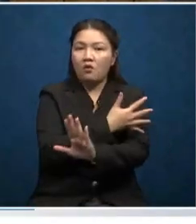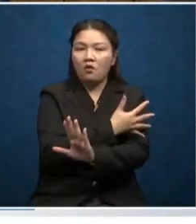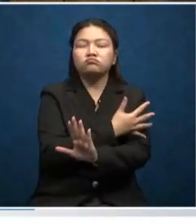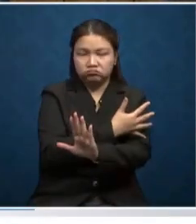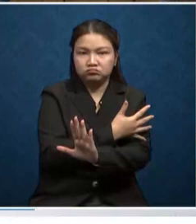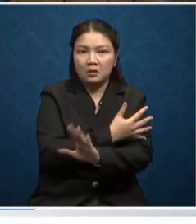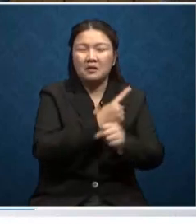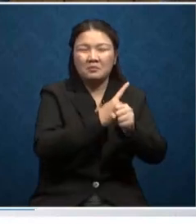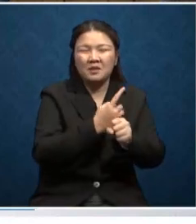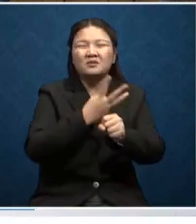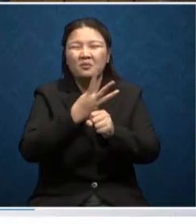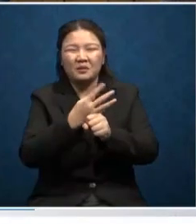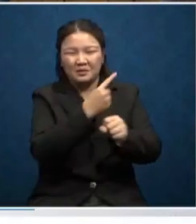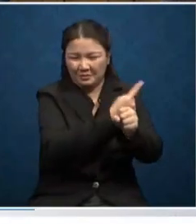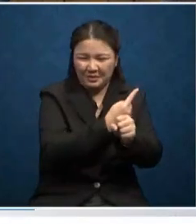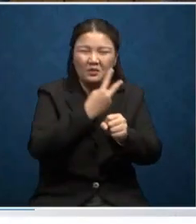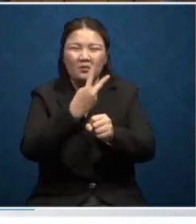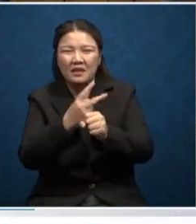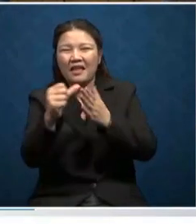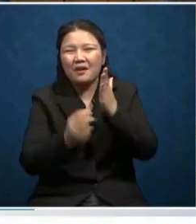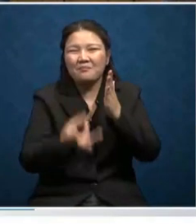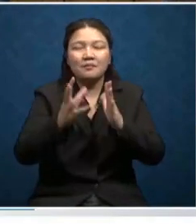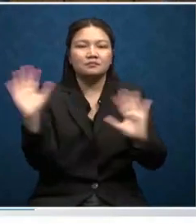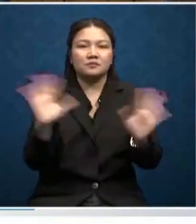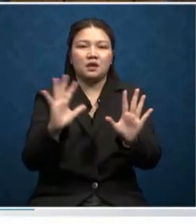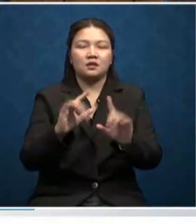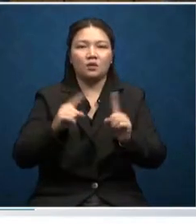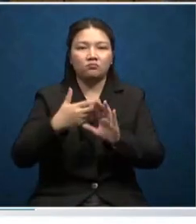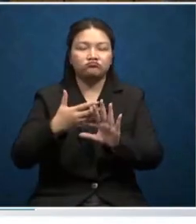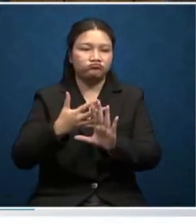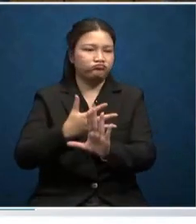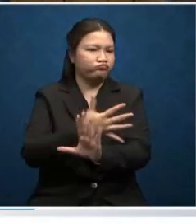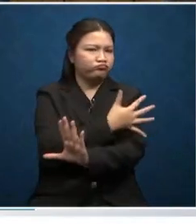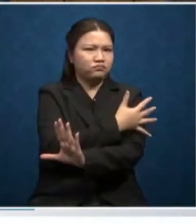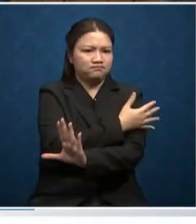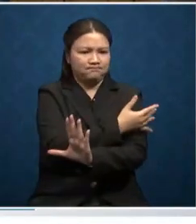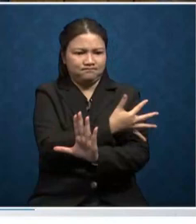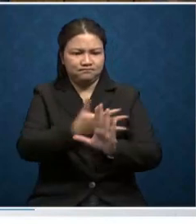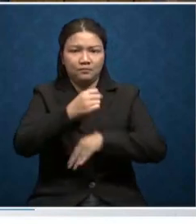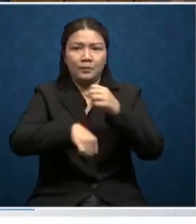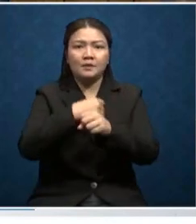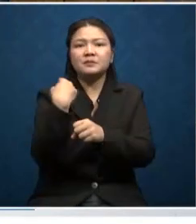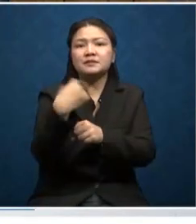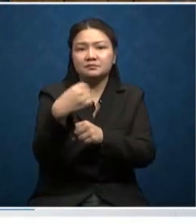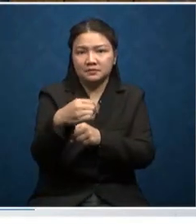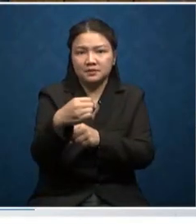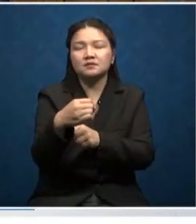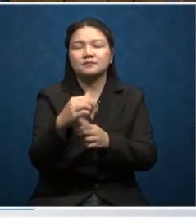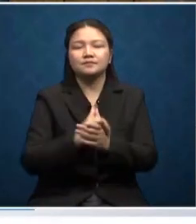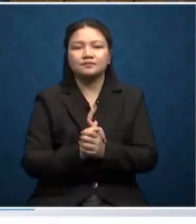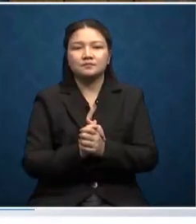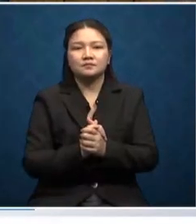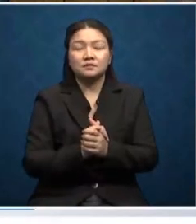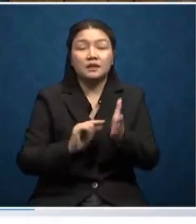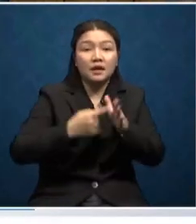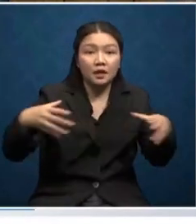2ปีแต่มีความเป็นมาต่อเนื่องยาวนานมากกว่า10ปีจากกลุ่ม